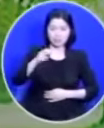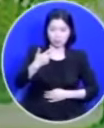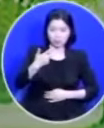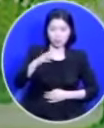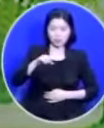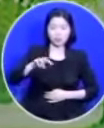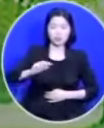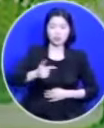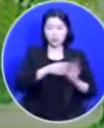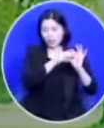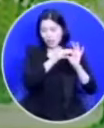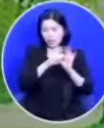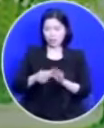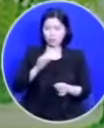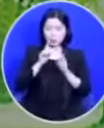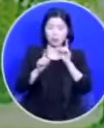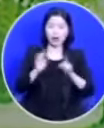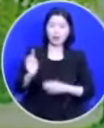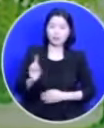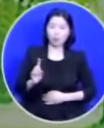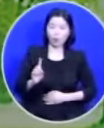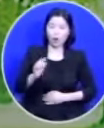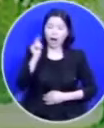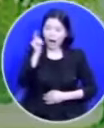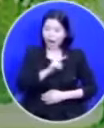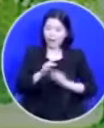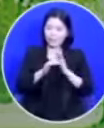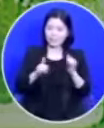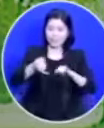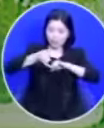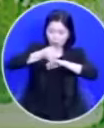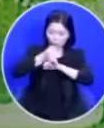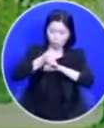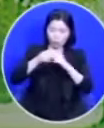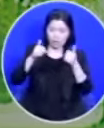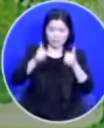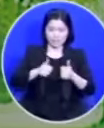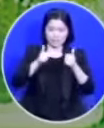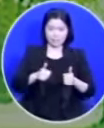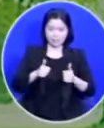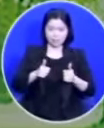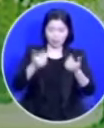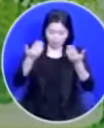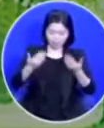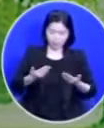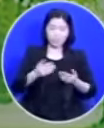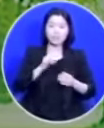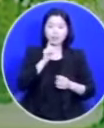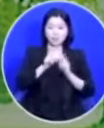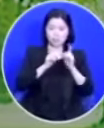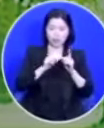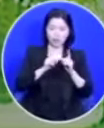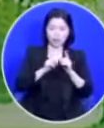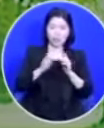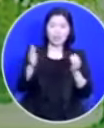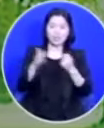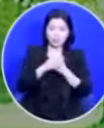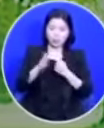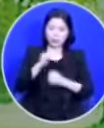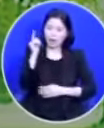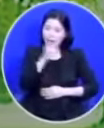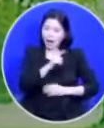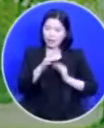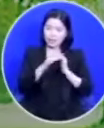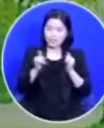계속해서 말씀하시는 것은 악한 자는 반드시 심판을 받는다는 것입니다 그래서 악한 자로 인하여 마음